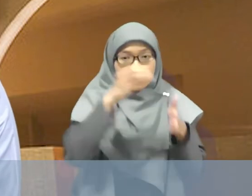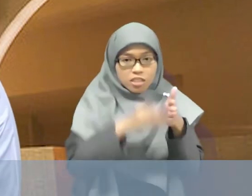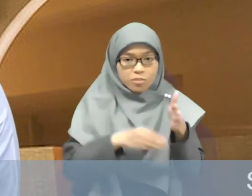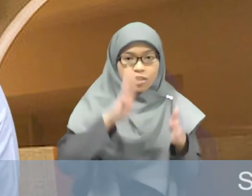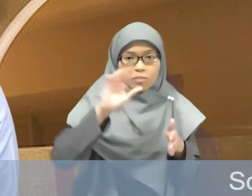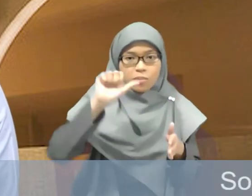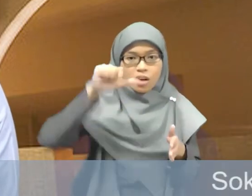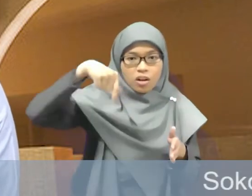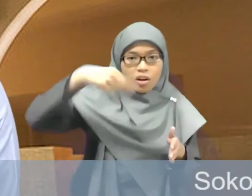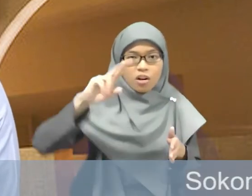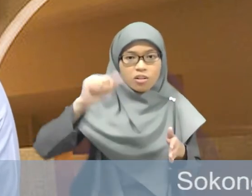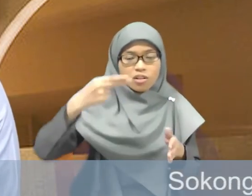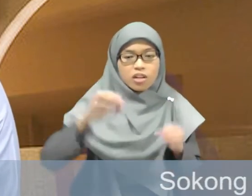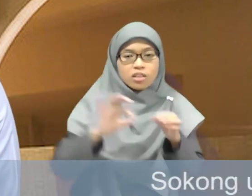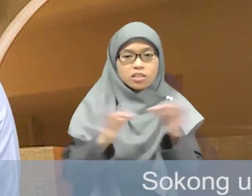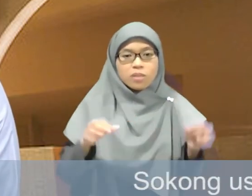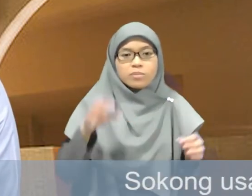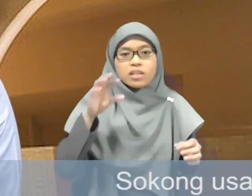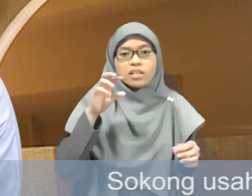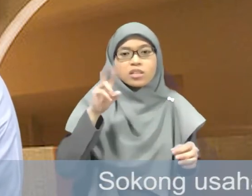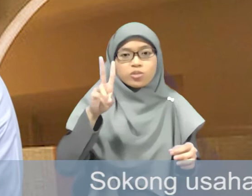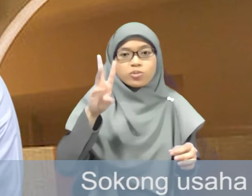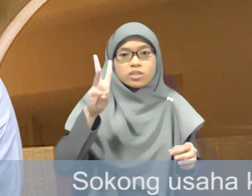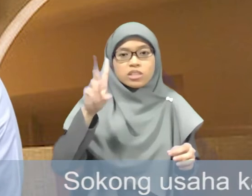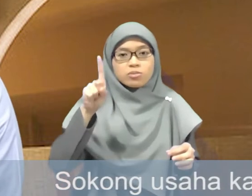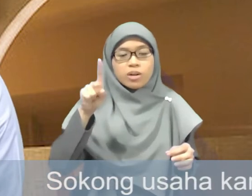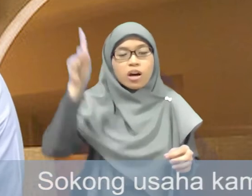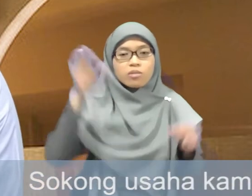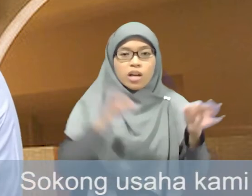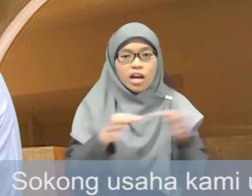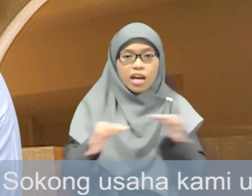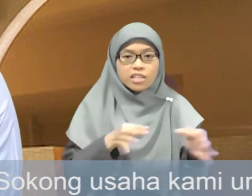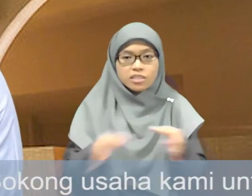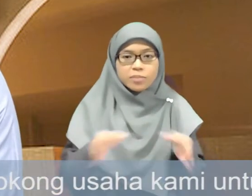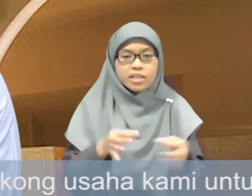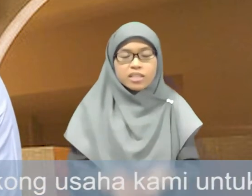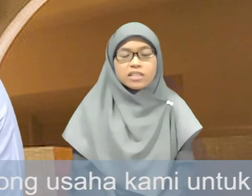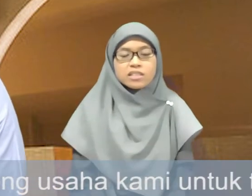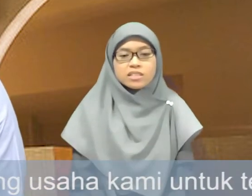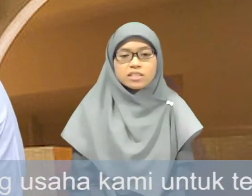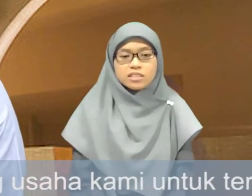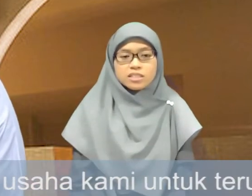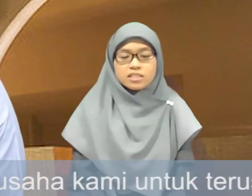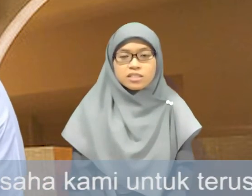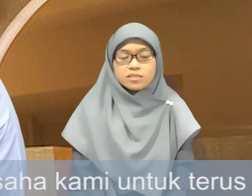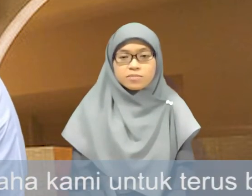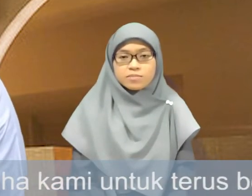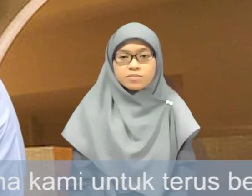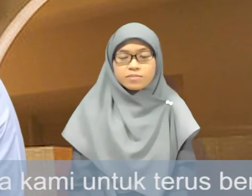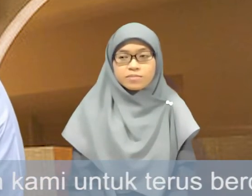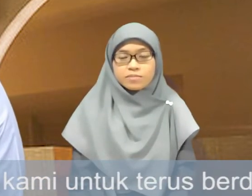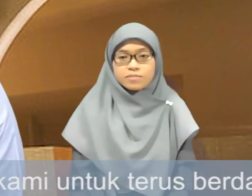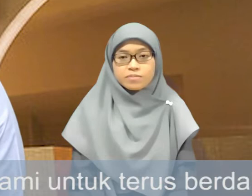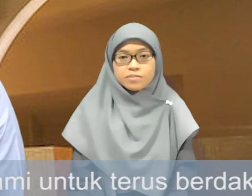verse 261, where Allah subhanahu wa ta'ala explains about this. مَثَلُ الَّذِينَ يُنْفِقُونَ أَمْوَالَهُمْ فِي سَبِيلِ